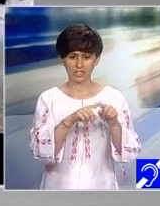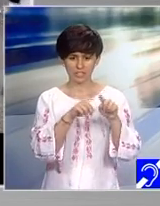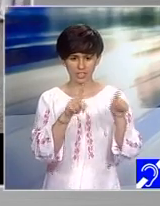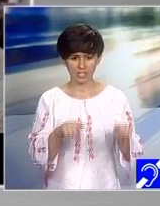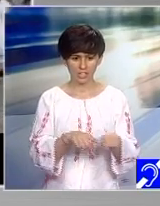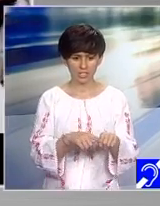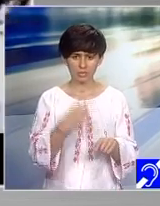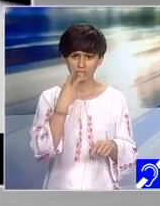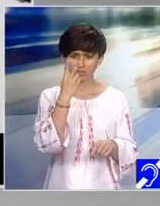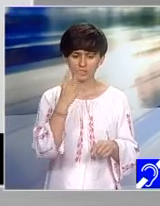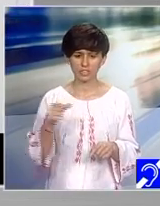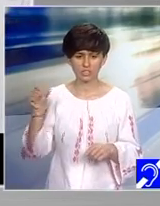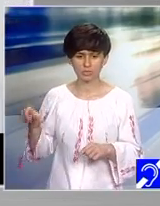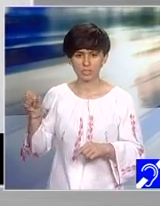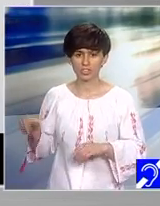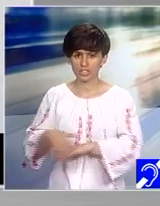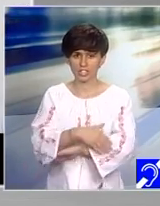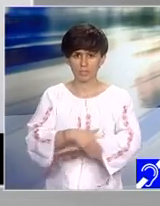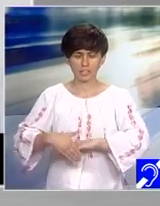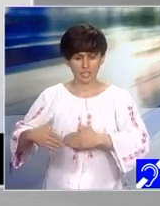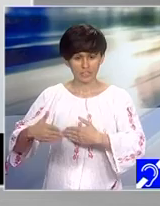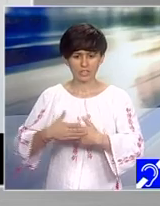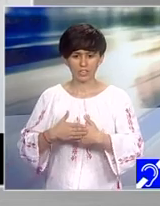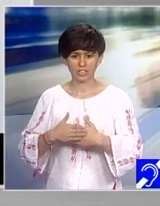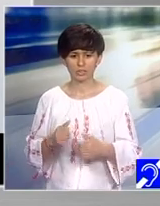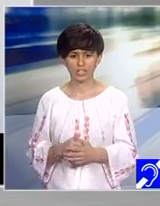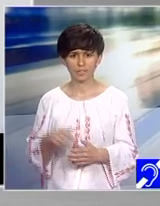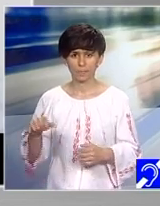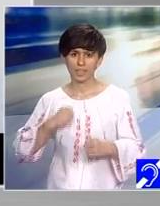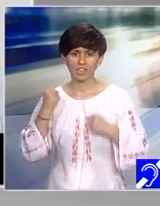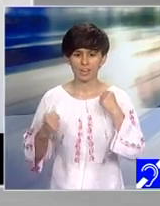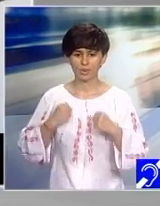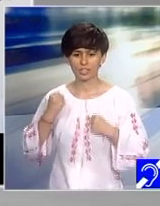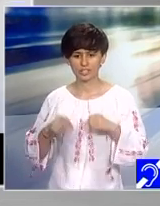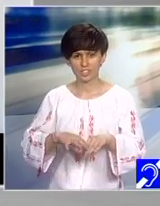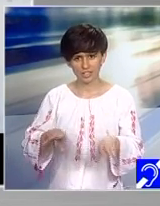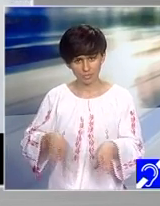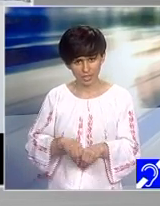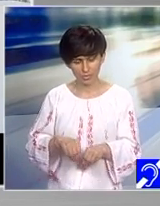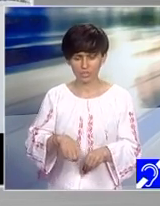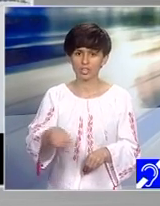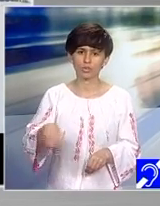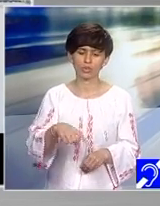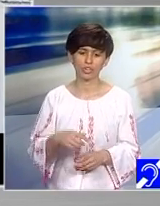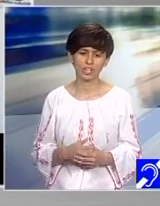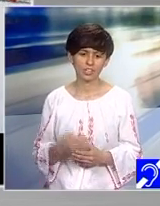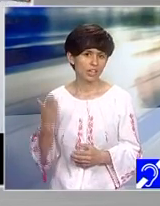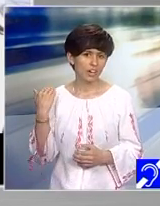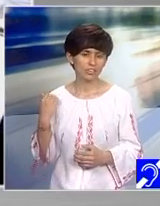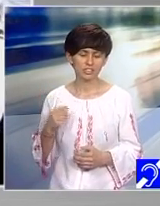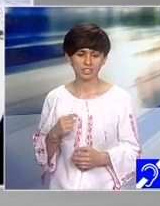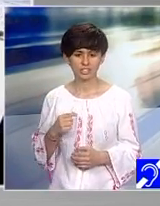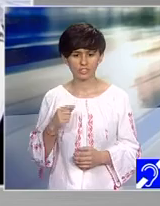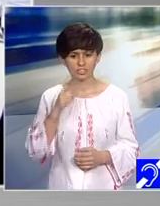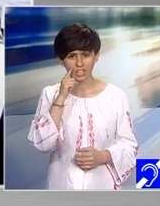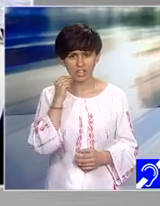că chiar și pietonii ni s-au alăturat, au jucat împreună cu noi, a fost ceva oameni de undeva, am înțeles, din Asia,